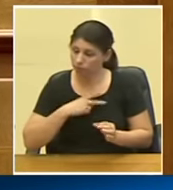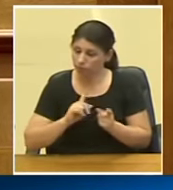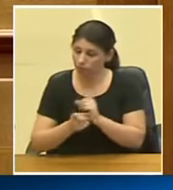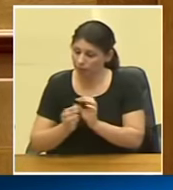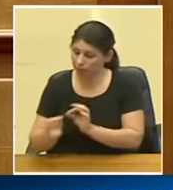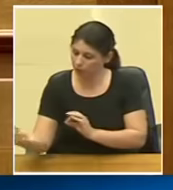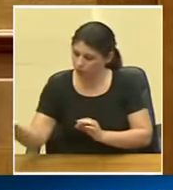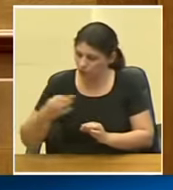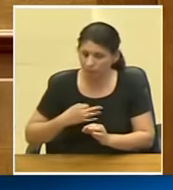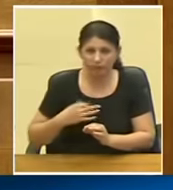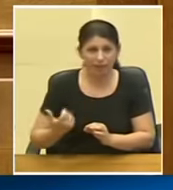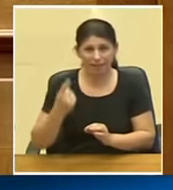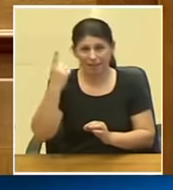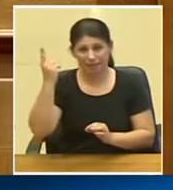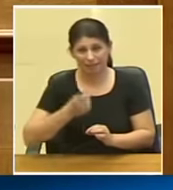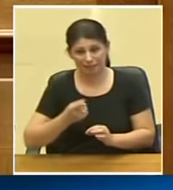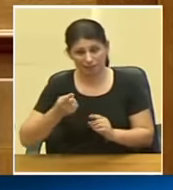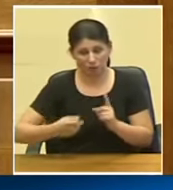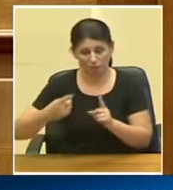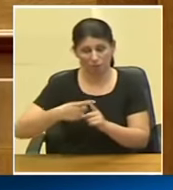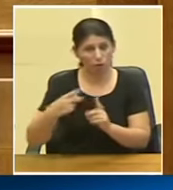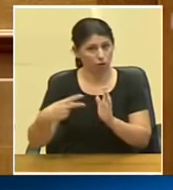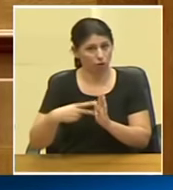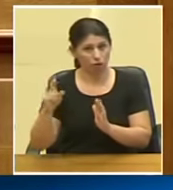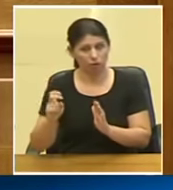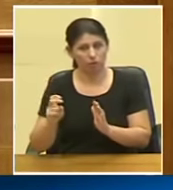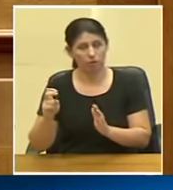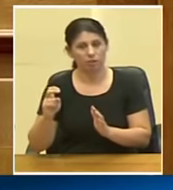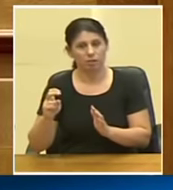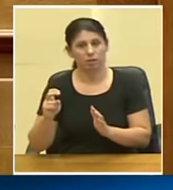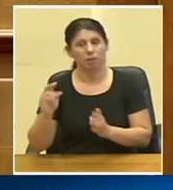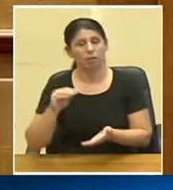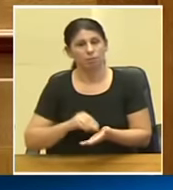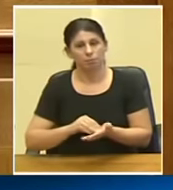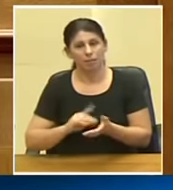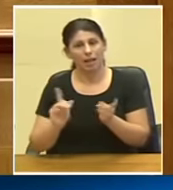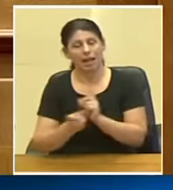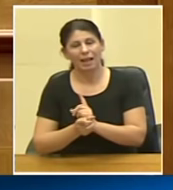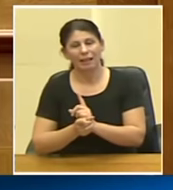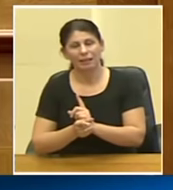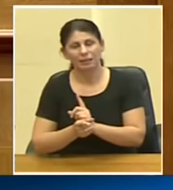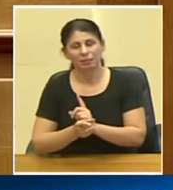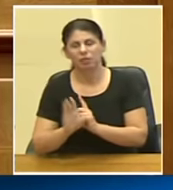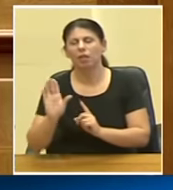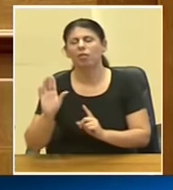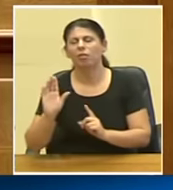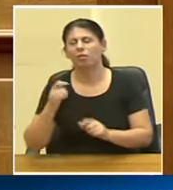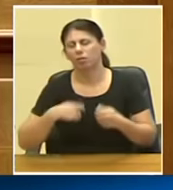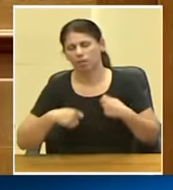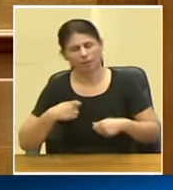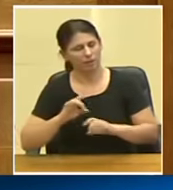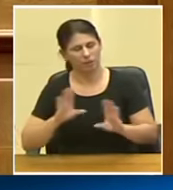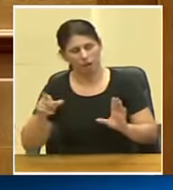λέγατε. Αλλά ότι είναι 1% παραπάνω για το 20. Πάνω από τα αντίμετρα που ήδη έχουμε ψηφίσει, δεν μπορεί να το αρνηθεί κανείς. Αυτό είναι